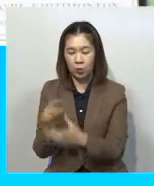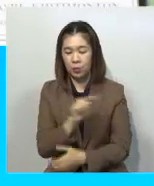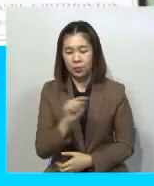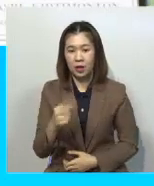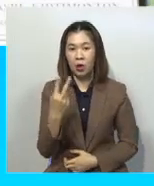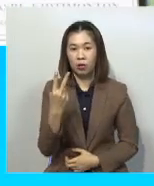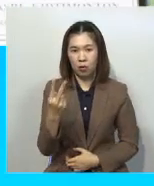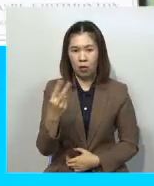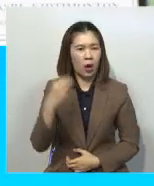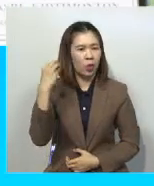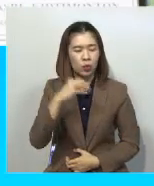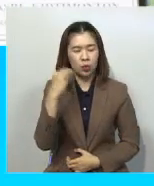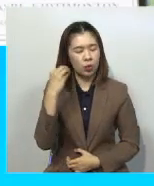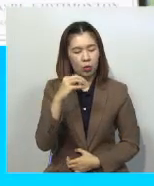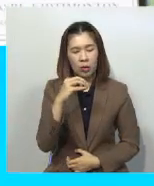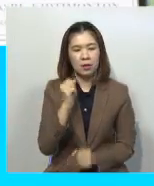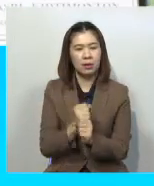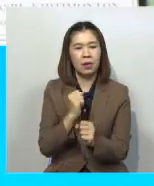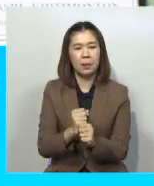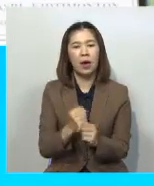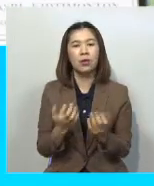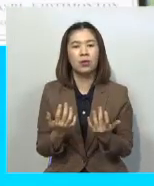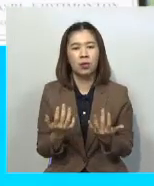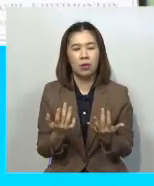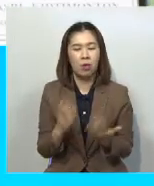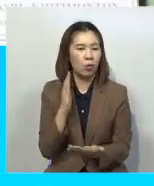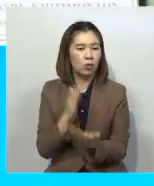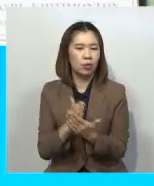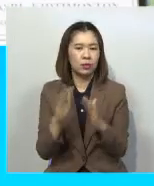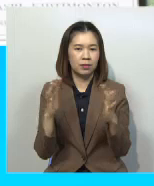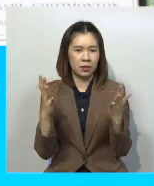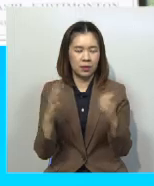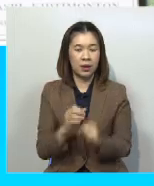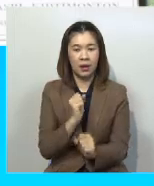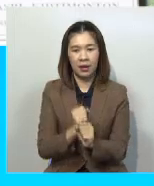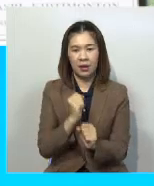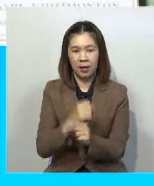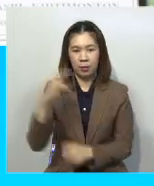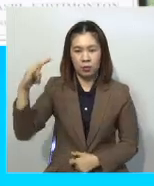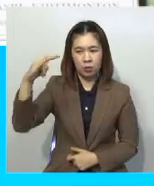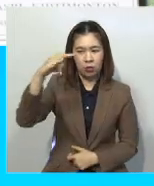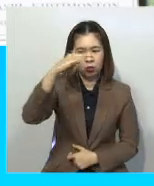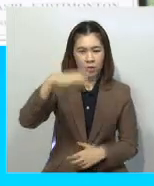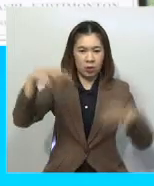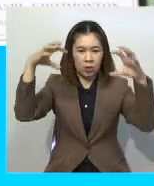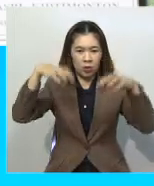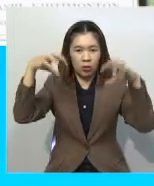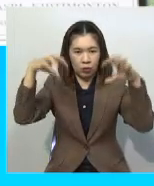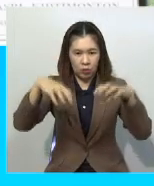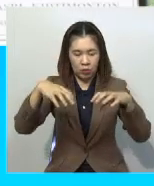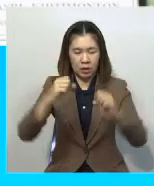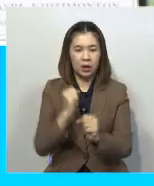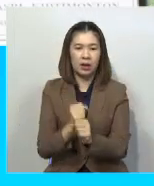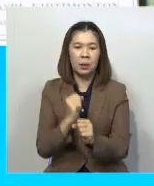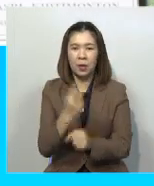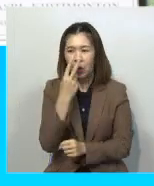สแตนด์บายทุกวันอยู่แล้วเราไม่มีวันหยุดราชการนะครับเพราะว่าในเรื่องของการปฏิบัติการฝนหลวงเนี่ยเราทำงานกับสภาพอากาศเพราะฉะนั้